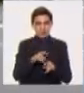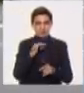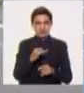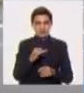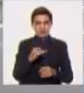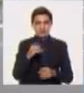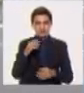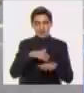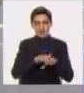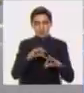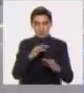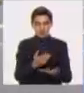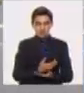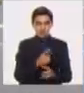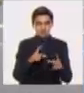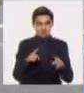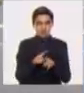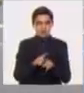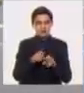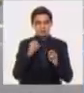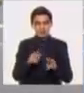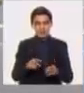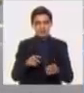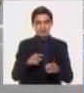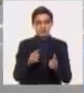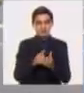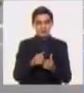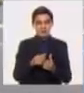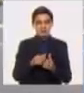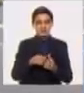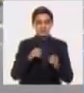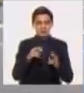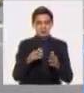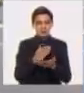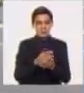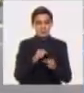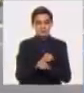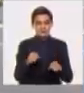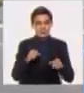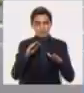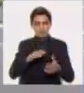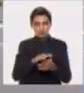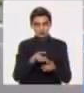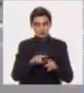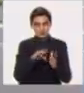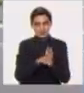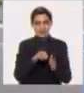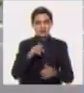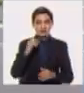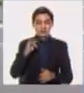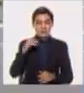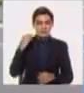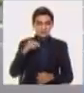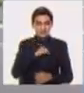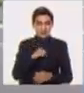және халықтың тұрмыс тіршілігін қамтамасыз ететін ұйымдарға іргелес жатқан аумақтар кіріп отыр. Сондай-ақ елбасы және